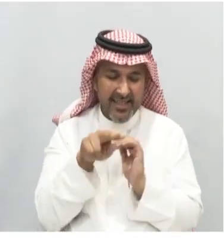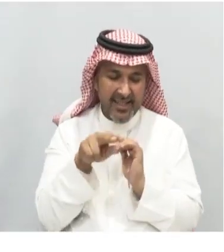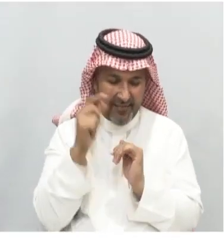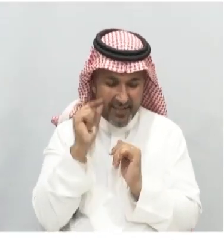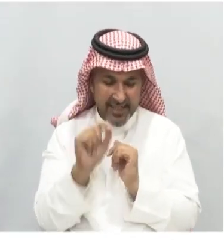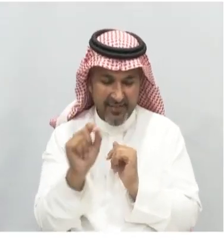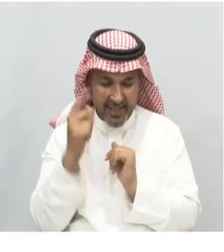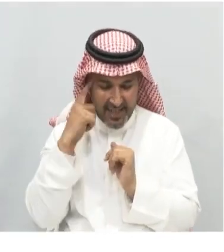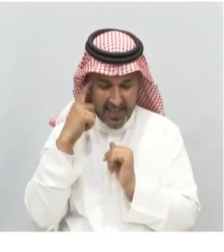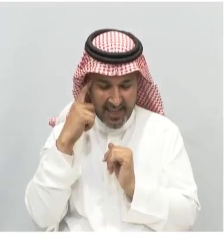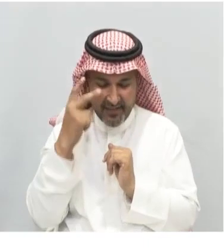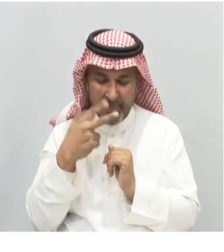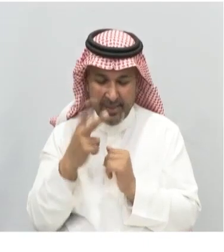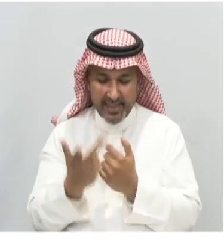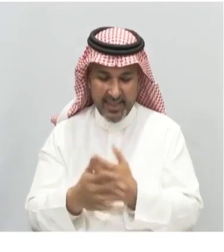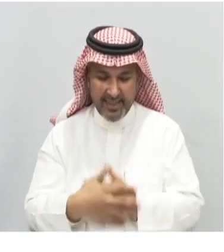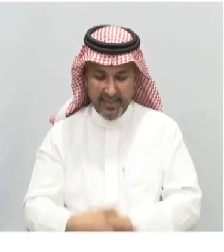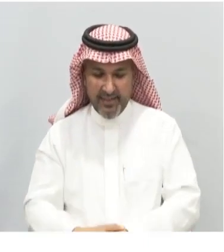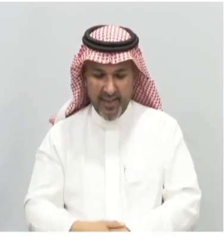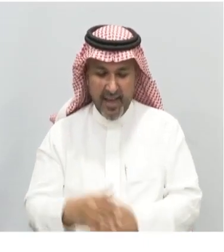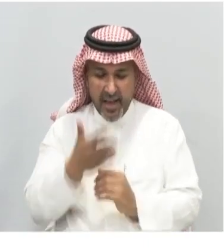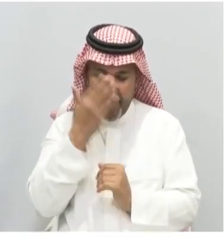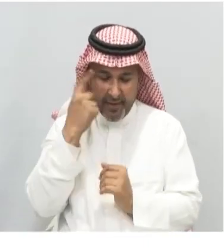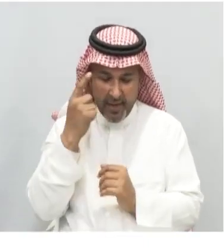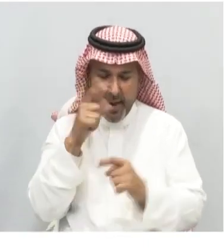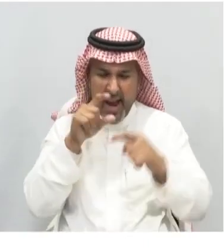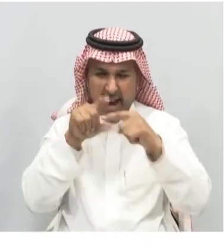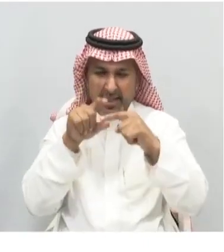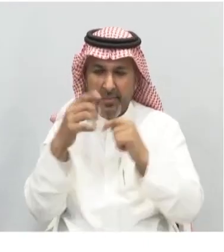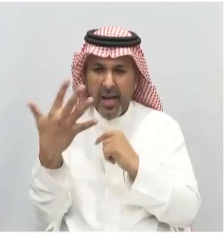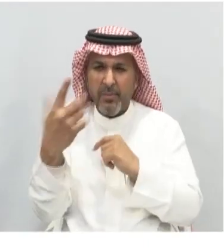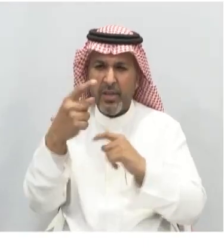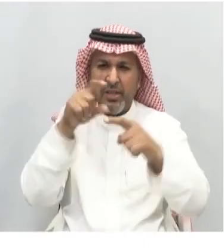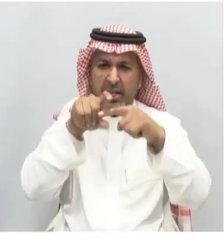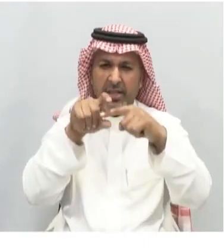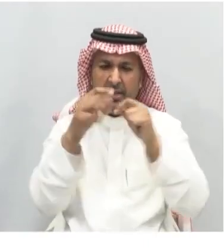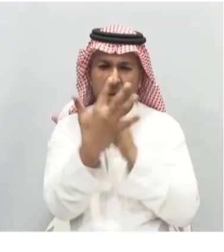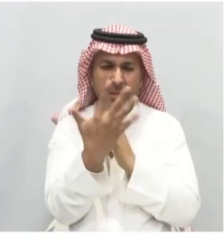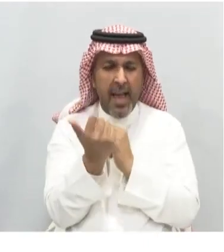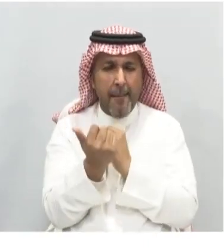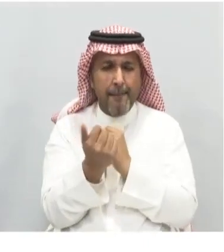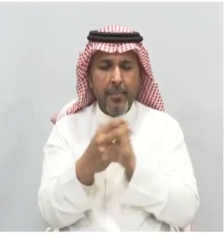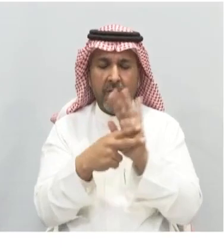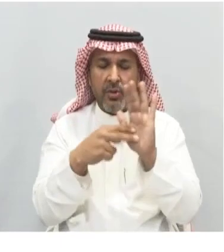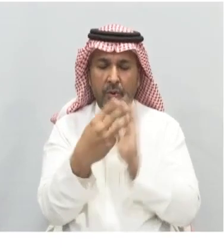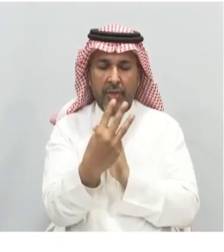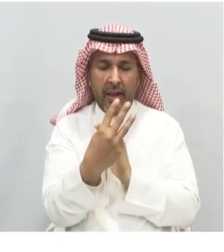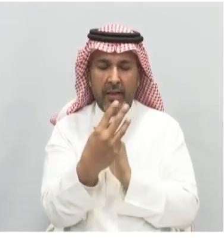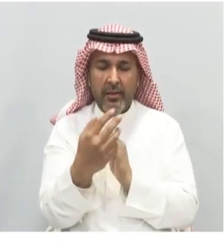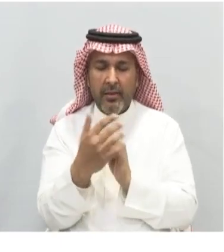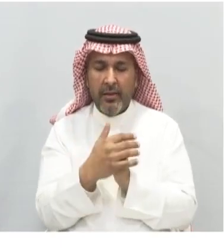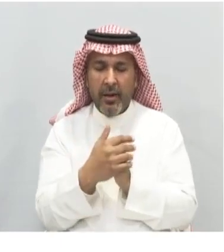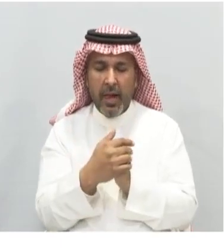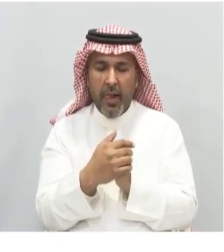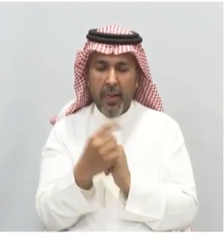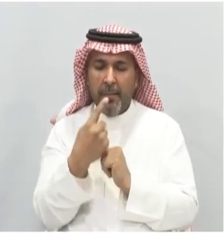نراه موجودا كذلك بارك الله فيكم في القسمه 15 ت 5 = 3 صح ولا